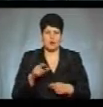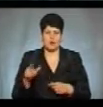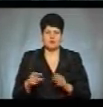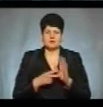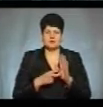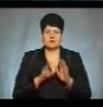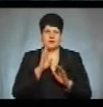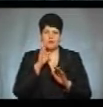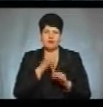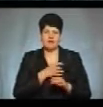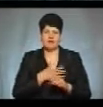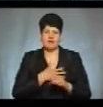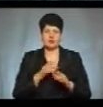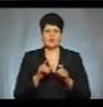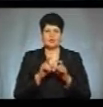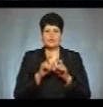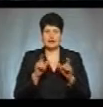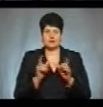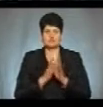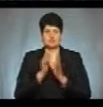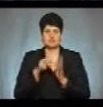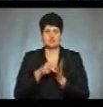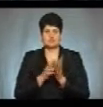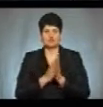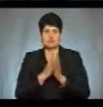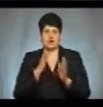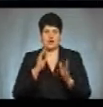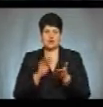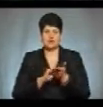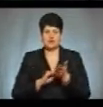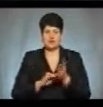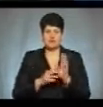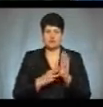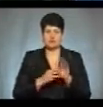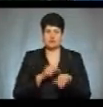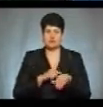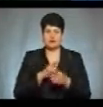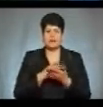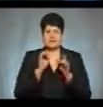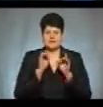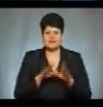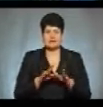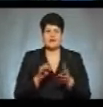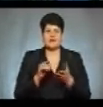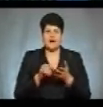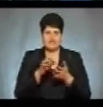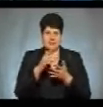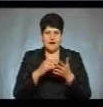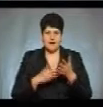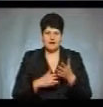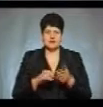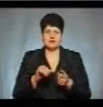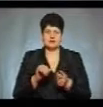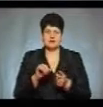Сьома ранку до приватної клініки «Євролаб» вишукувалася черга журналістів. О 8:00 тут має здавати аналізи на вміст алкоголю та наркотиків у